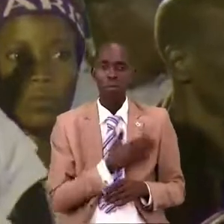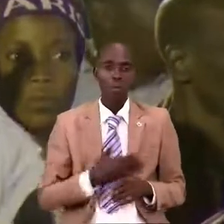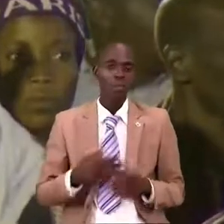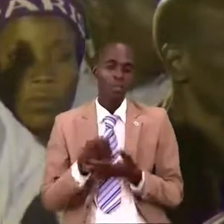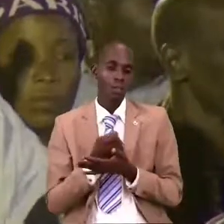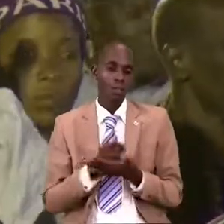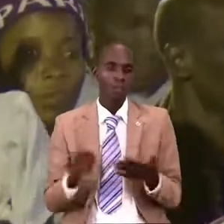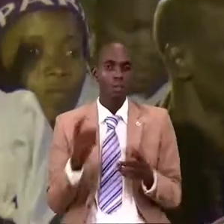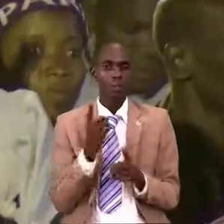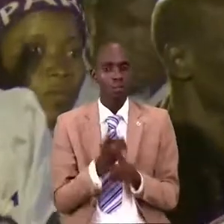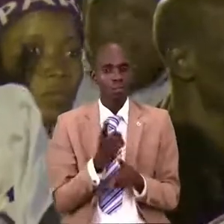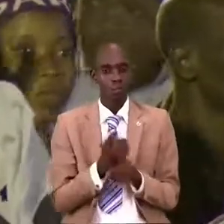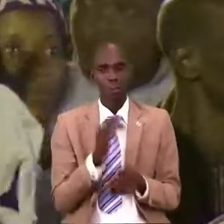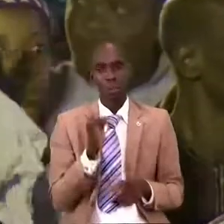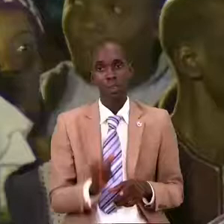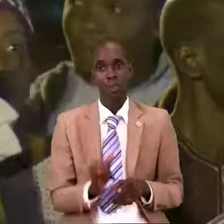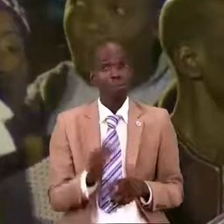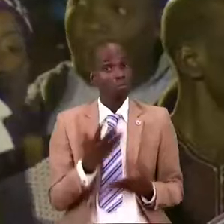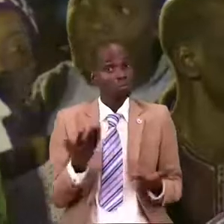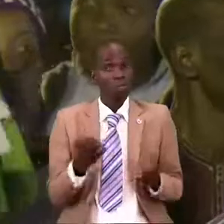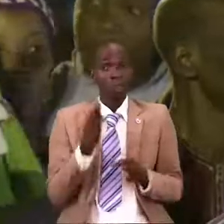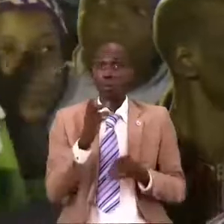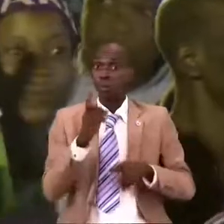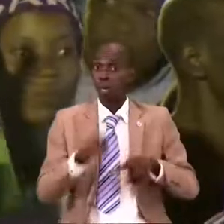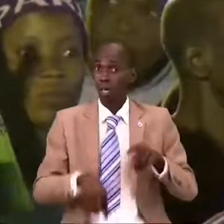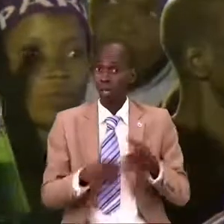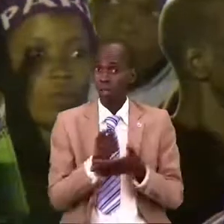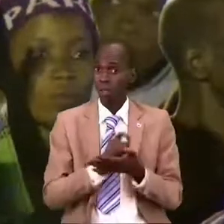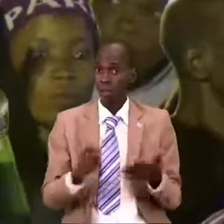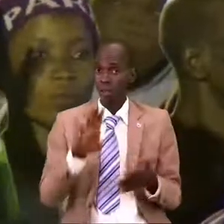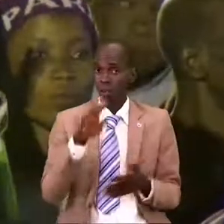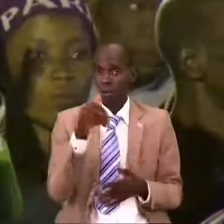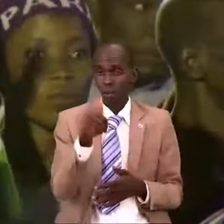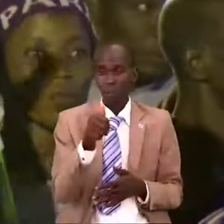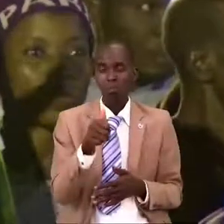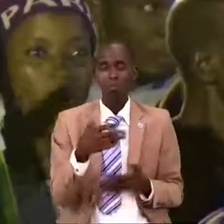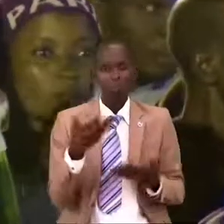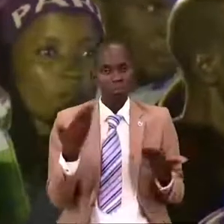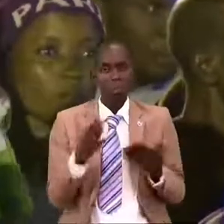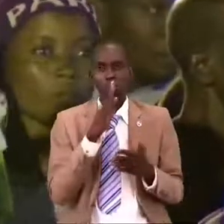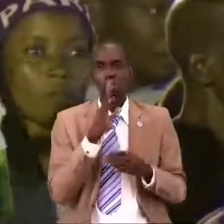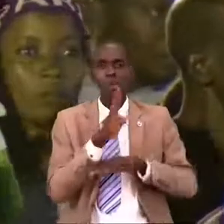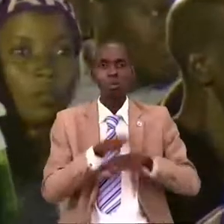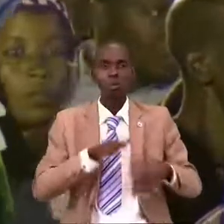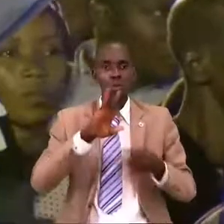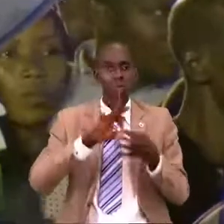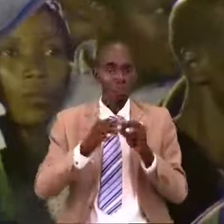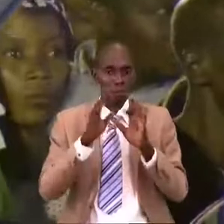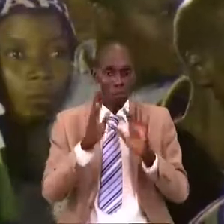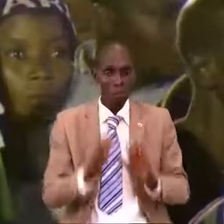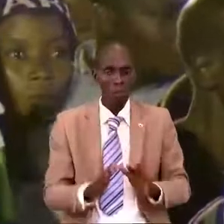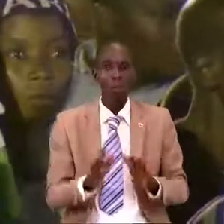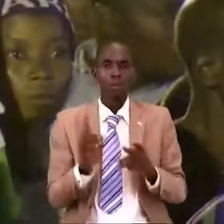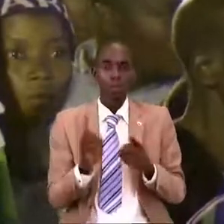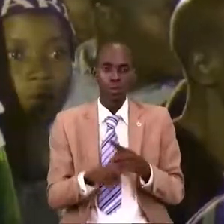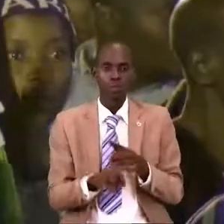s'affiche sur votre écran et vous pourrez remplir ce formulaire pour nous permettre de mieux vous connaître